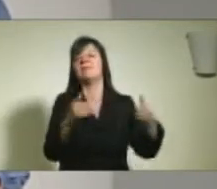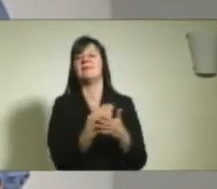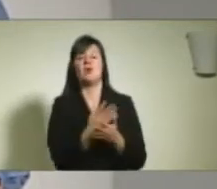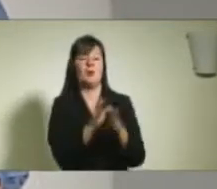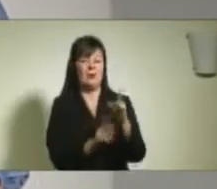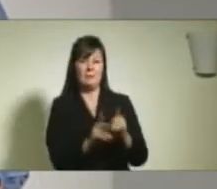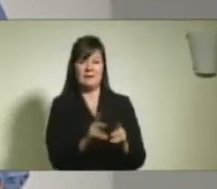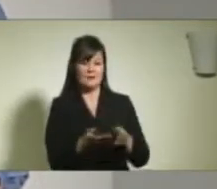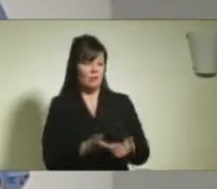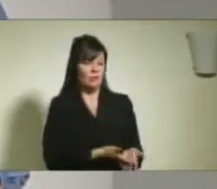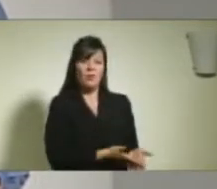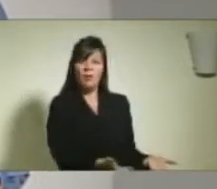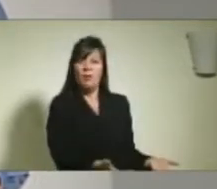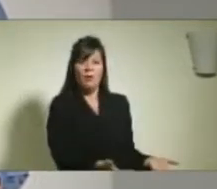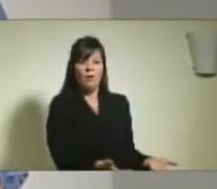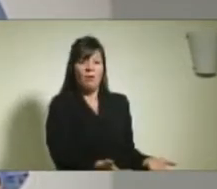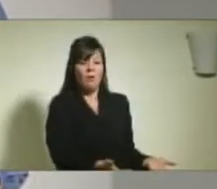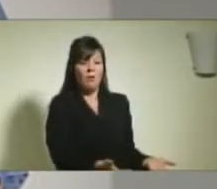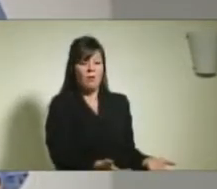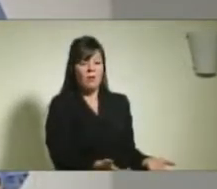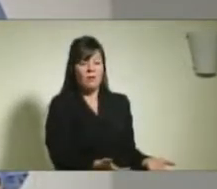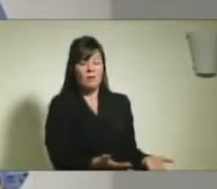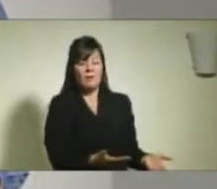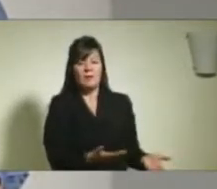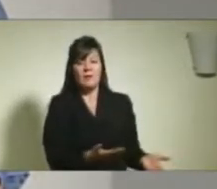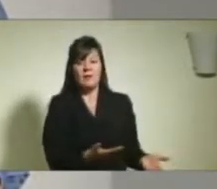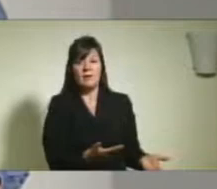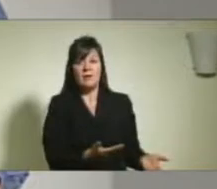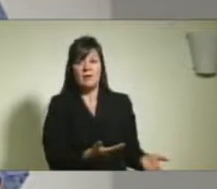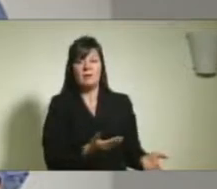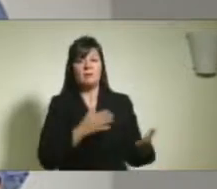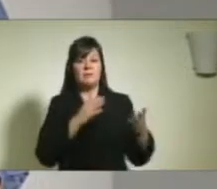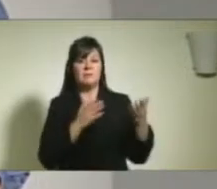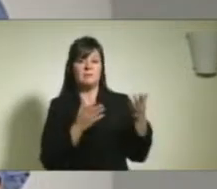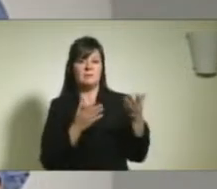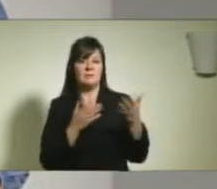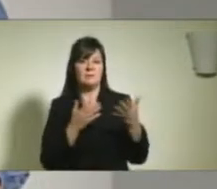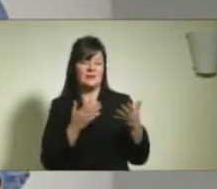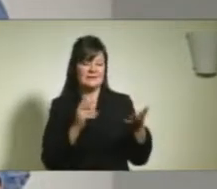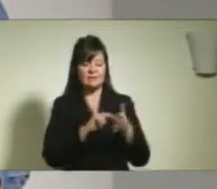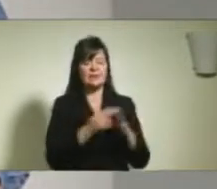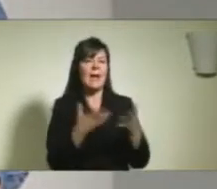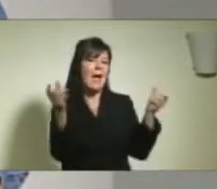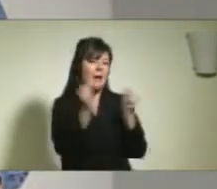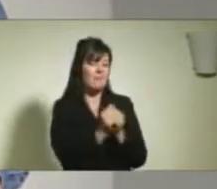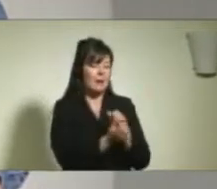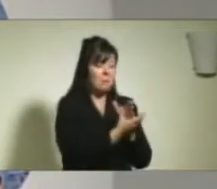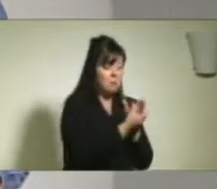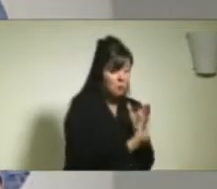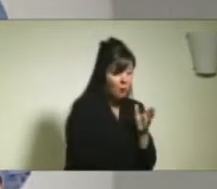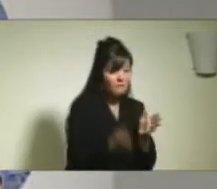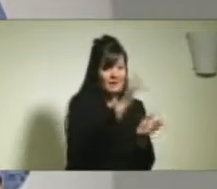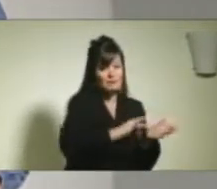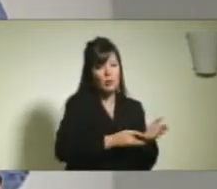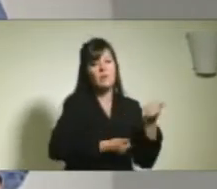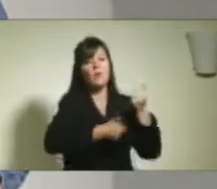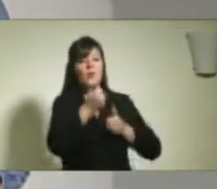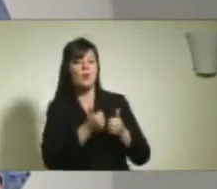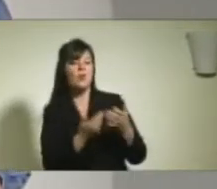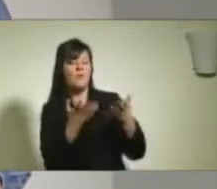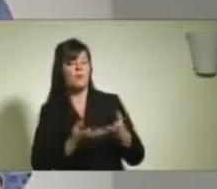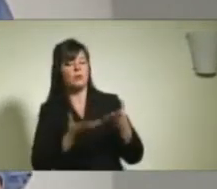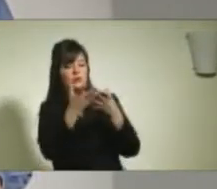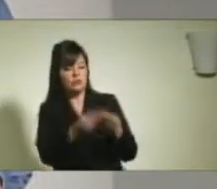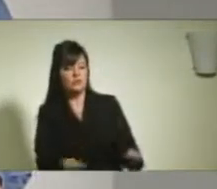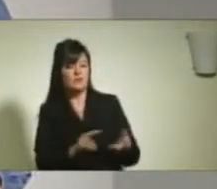gens-là est-ce qu'ils sont du côté de ces prêteurs sur salaire qui exploitent les pauvres ou est-ce qu'ils veulent présenter de véritables solutions? Alors